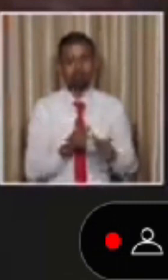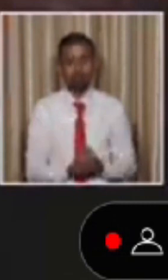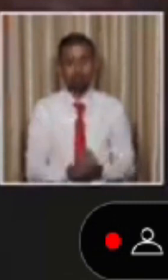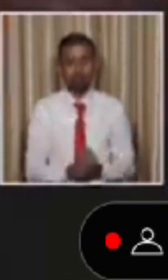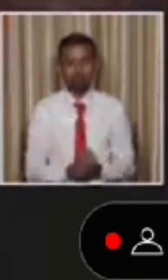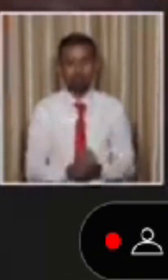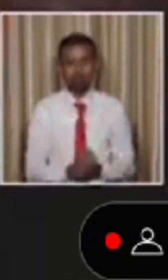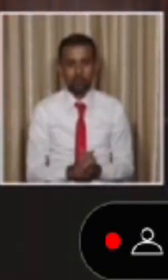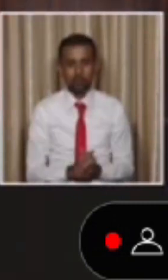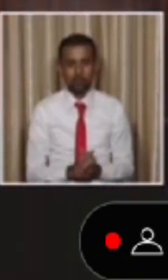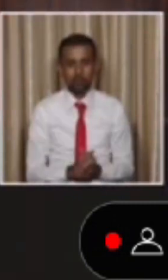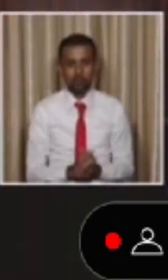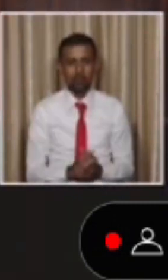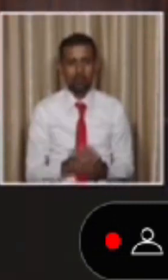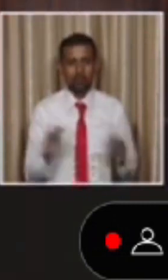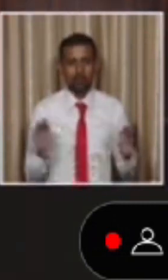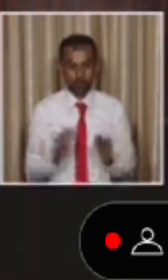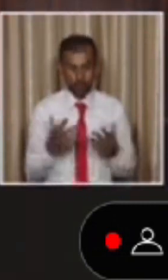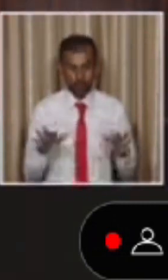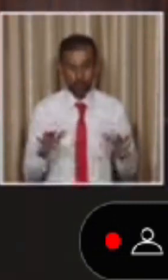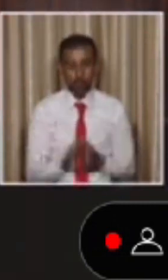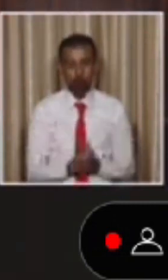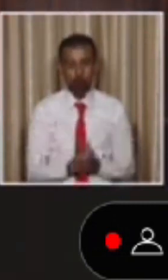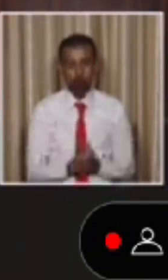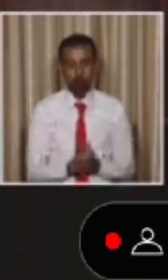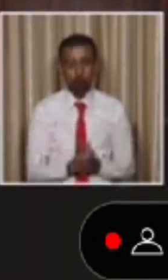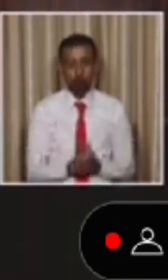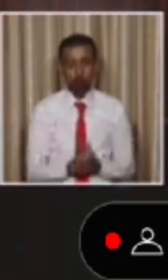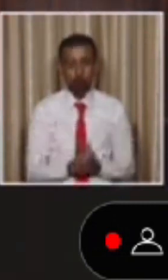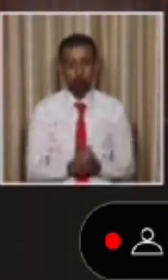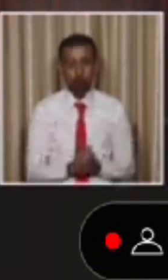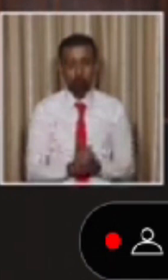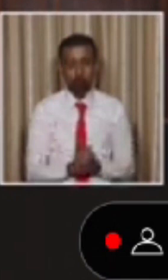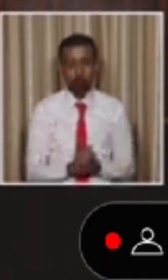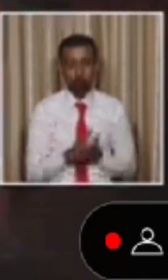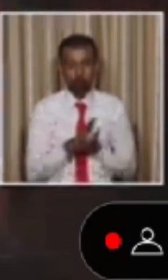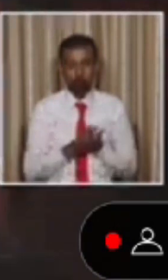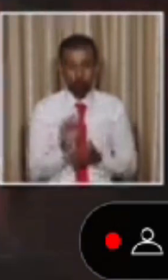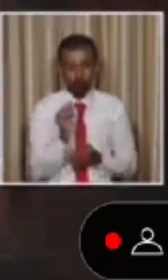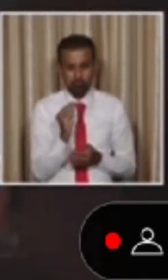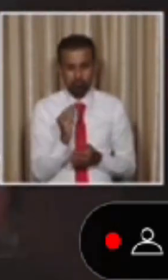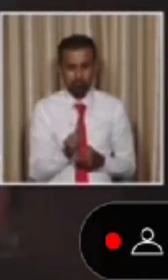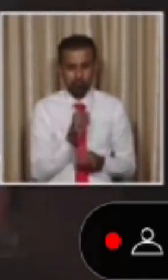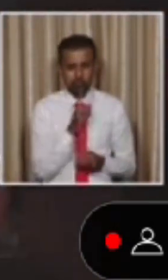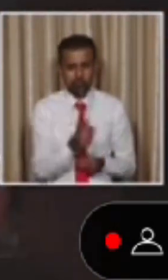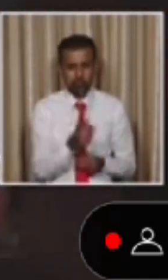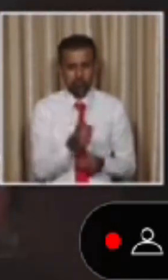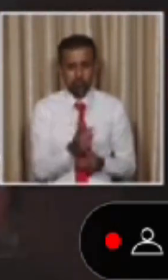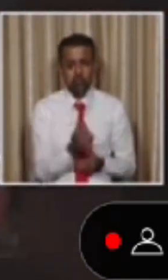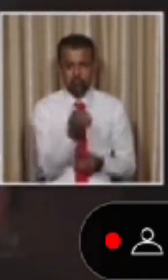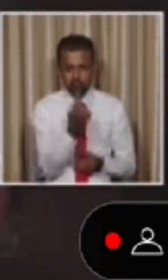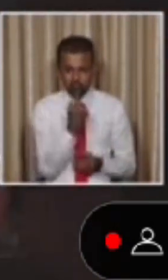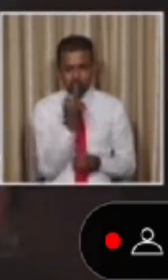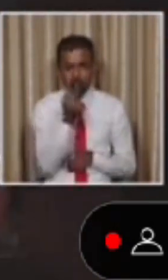විපක්ෂ නැතුමා කැටියෙන් අවසන්. මම ගරු සභානායකතුමා මම පොඩි නිවැරදි කිරීමක් කරන්න ඕන. දැන් ඔබතුමා කිව්වා